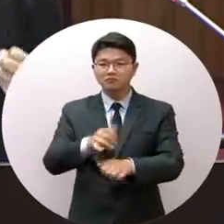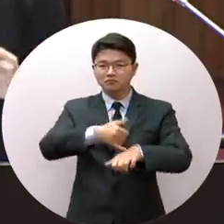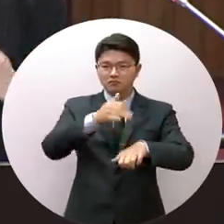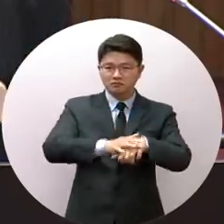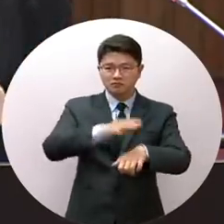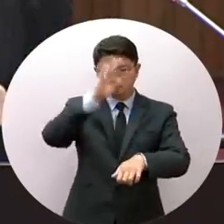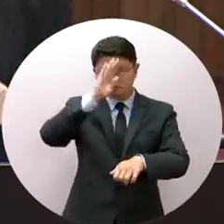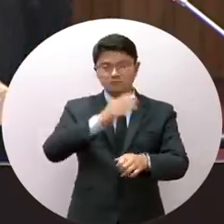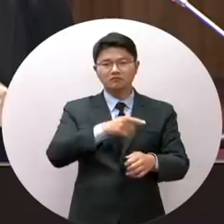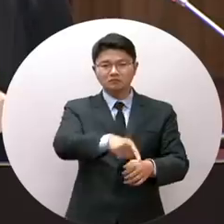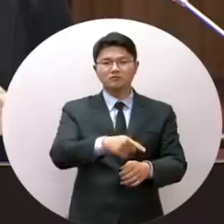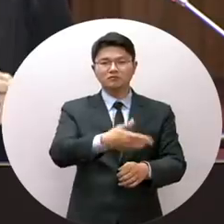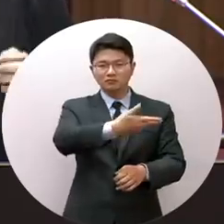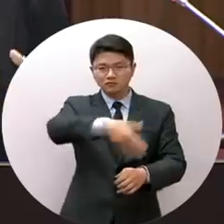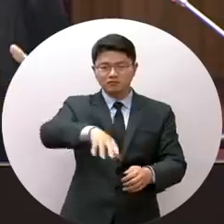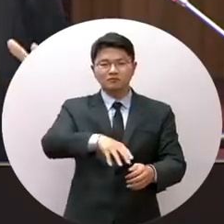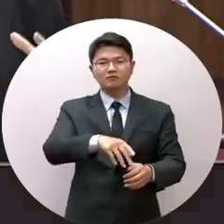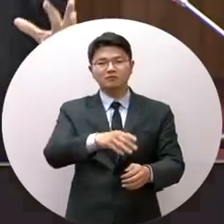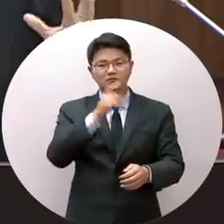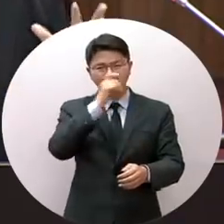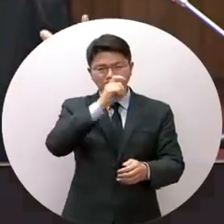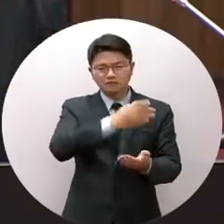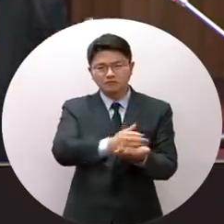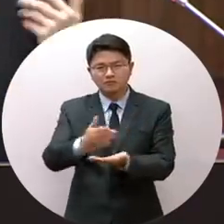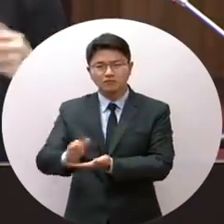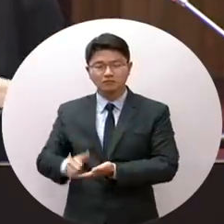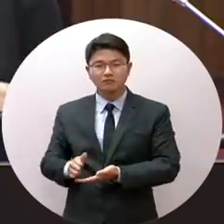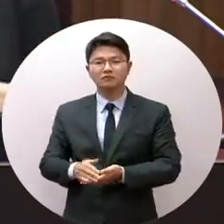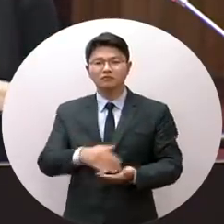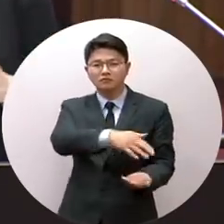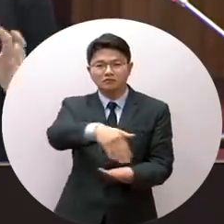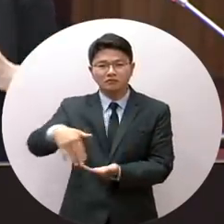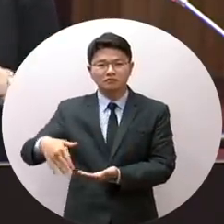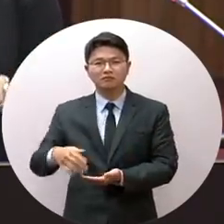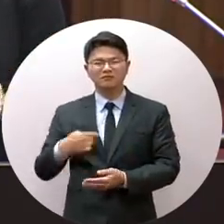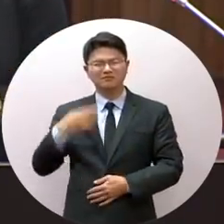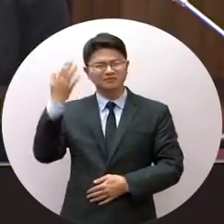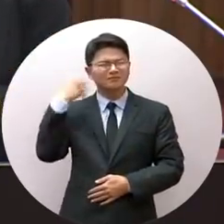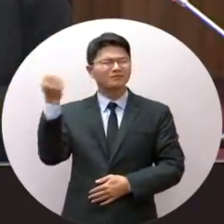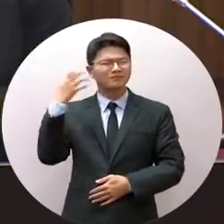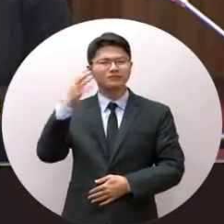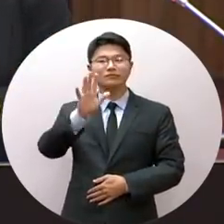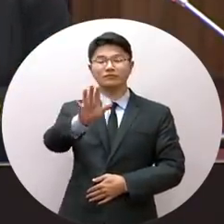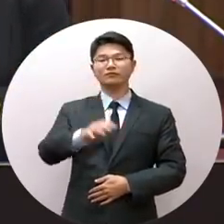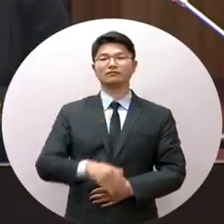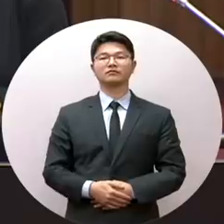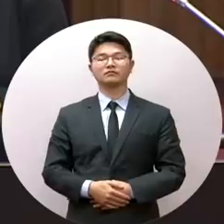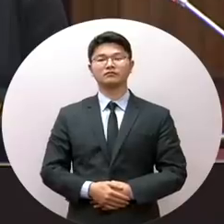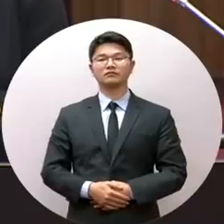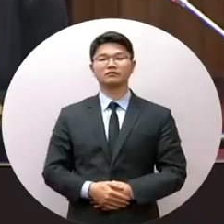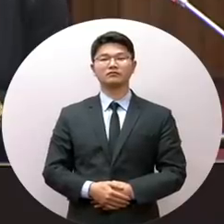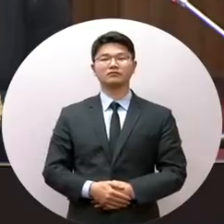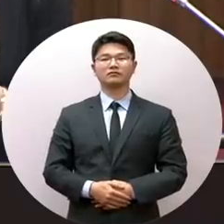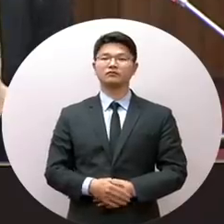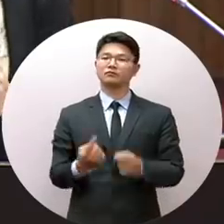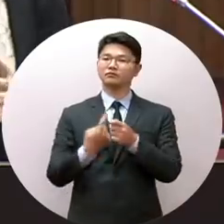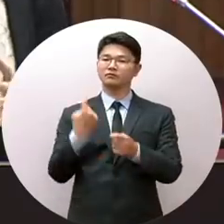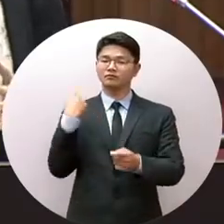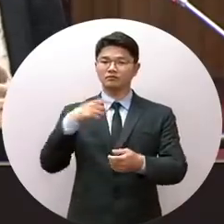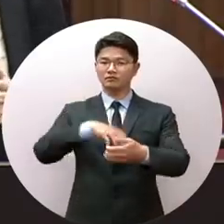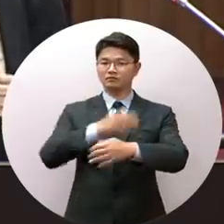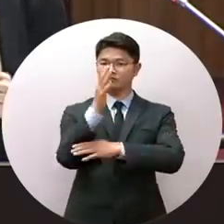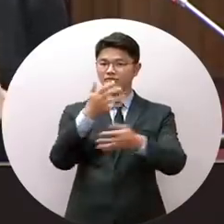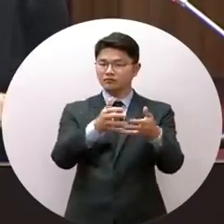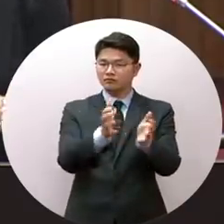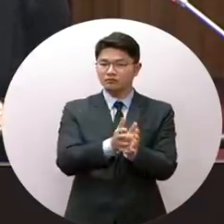沟啦、打扫厕所啦，哦，这些我们也都在地方上常常听到。哦，那去年我们的内政